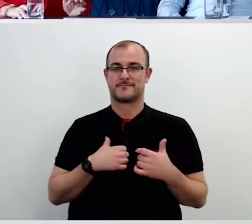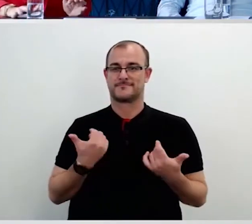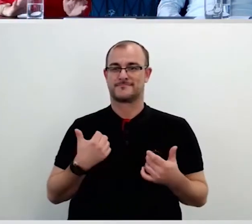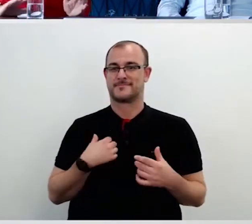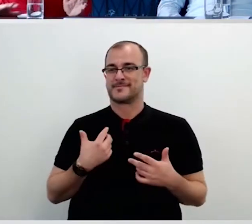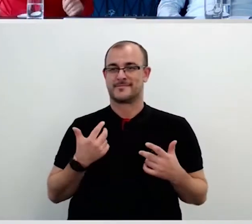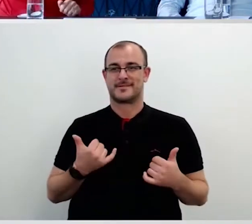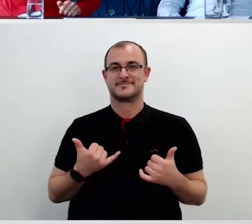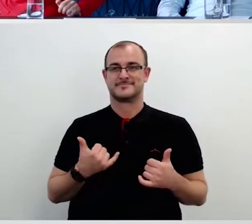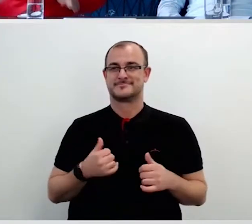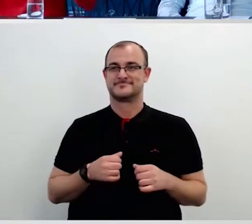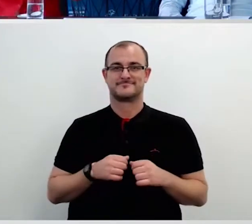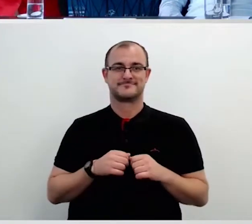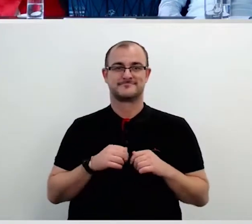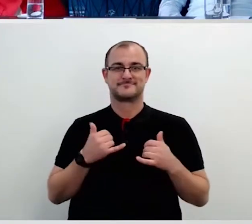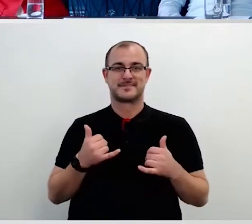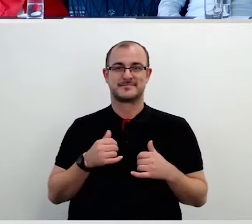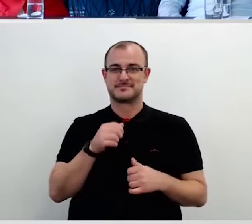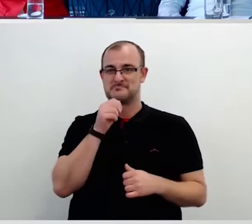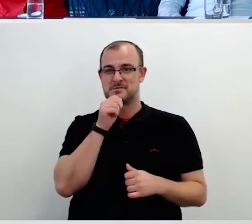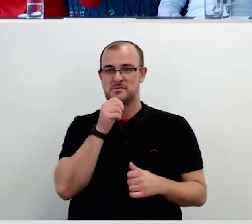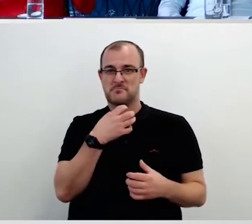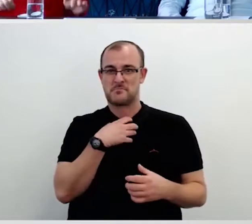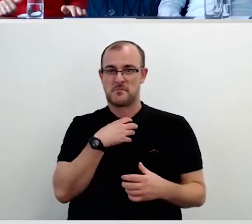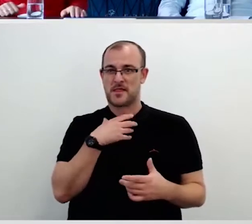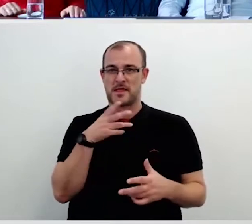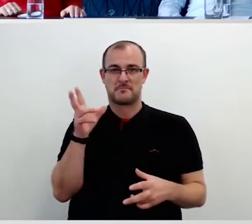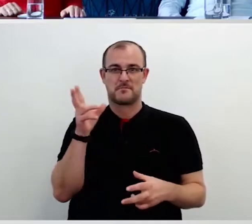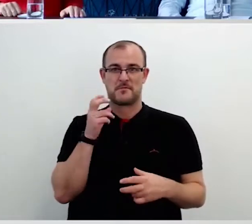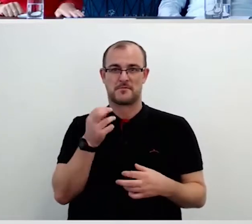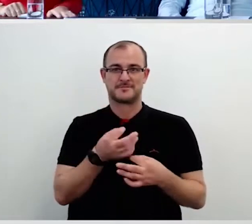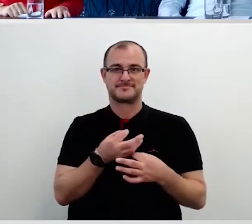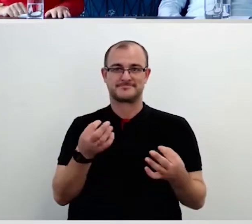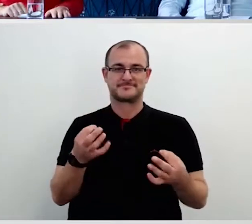Live-Schalten. Es scheint bei Ihnen ein Mikrofonproblem zu geben.